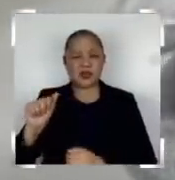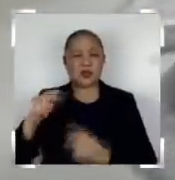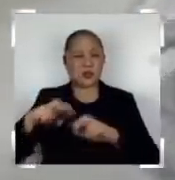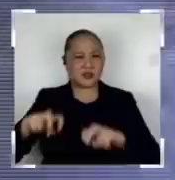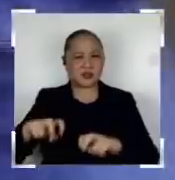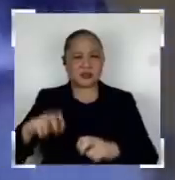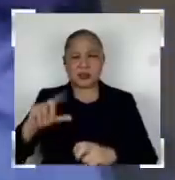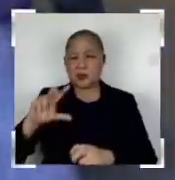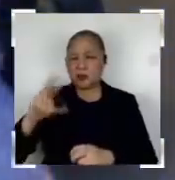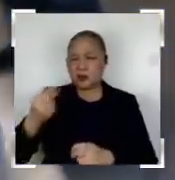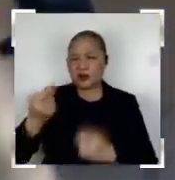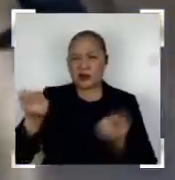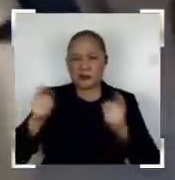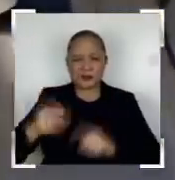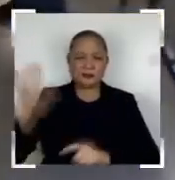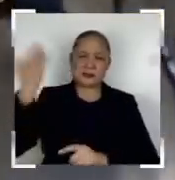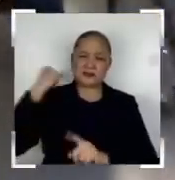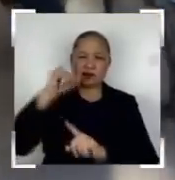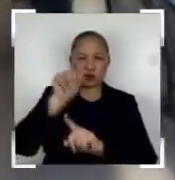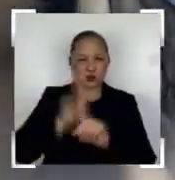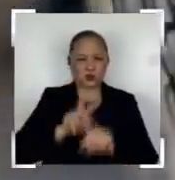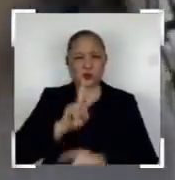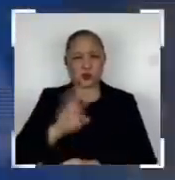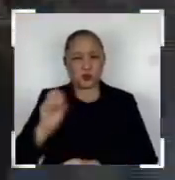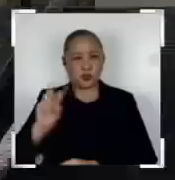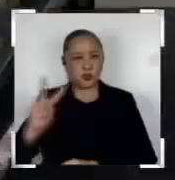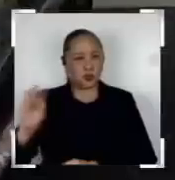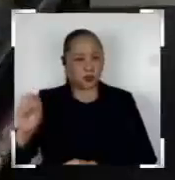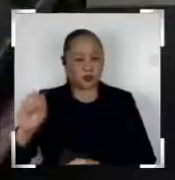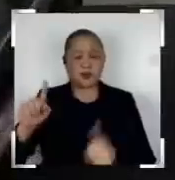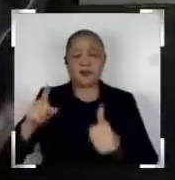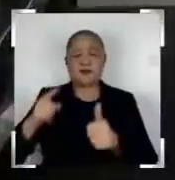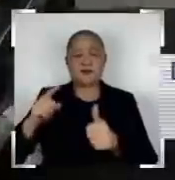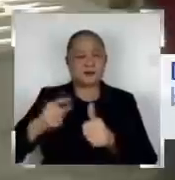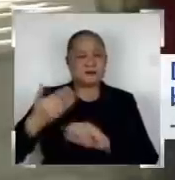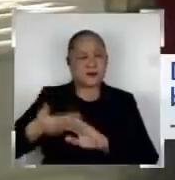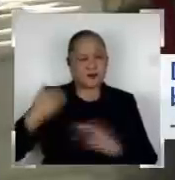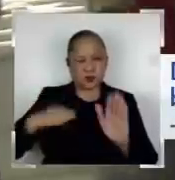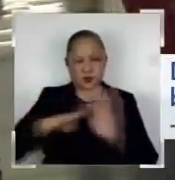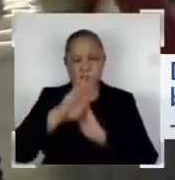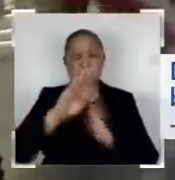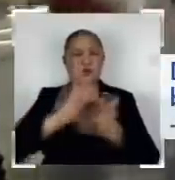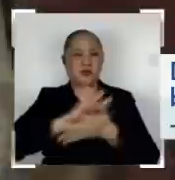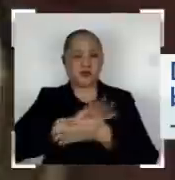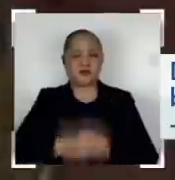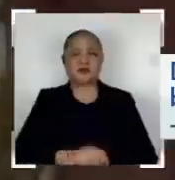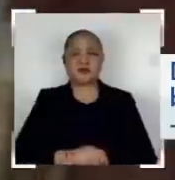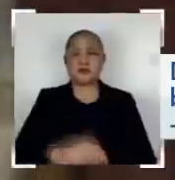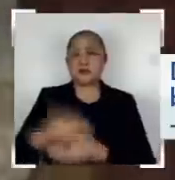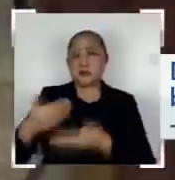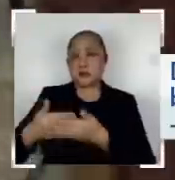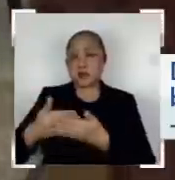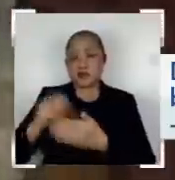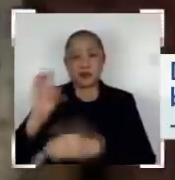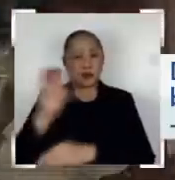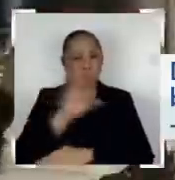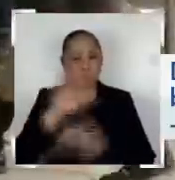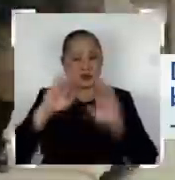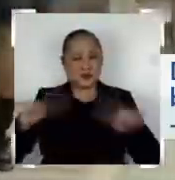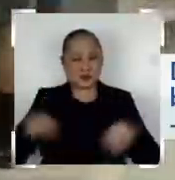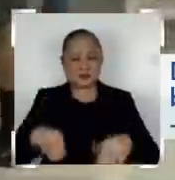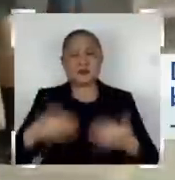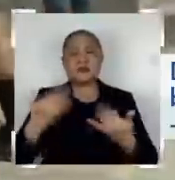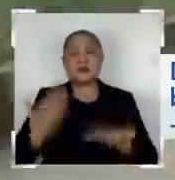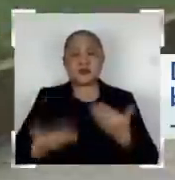June 2020, bago pa ang unang surge ng COVID cases. Pagsapit ng Pasko, posible raw bumaba sa 100 ang daily cases